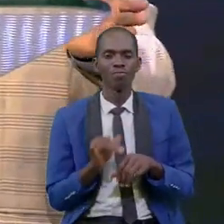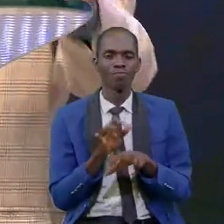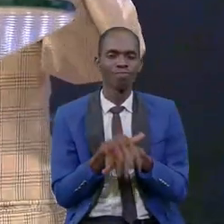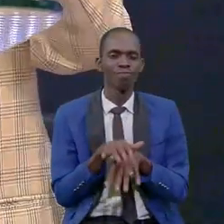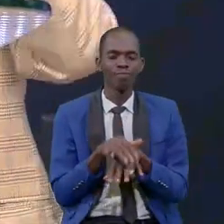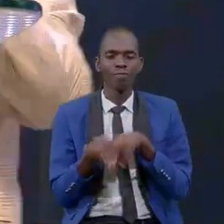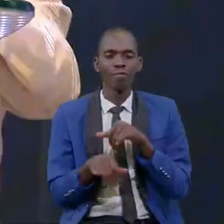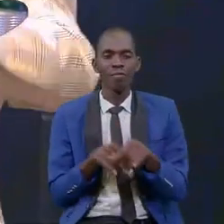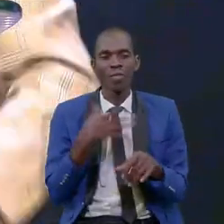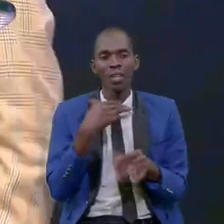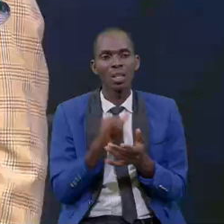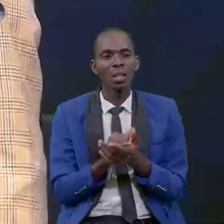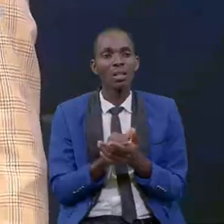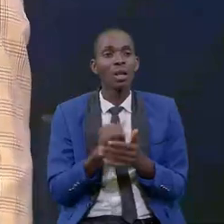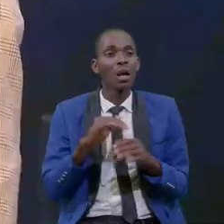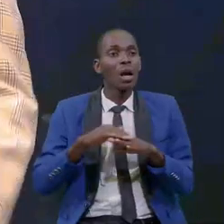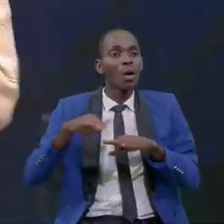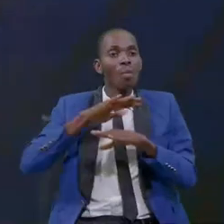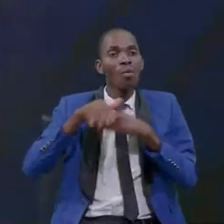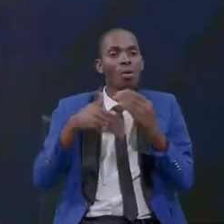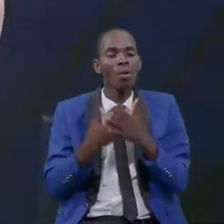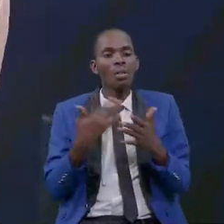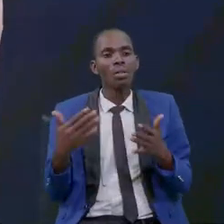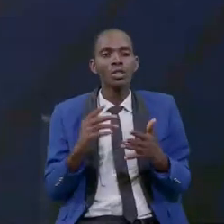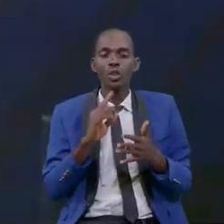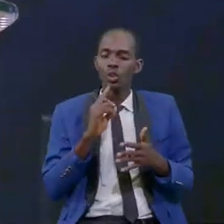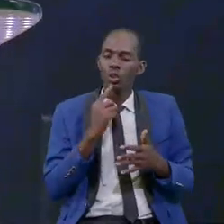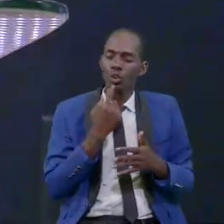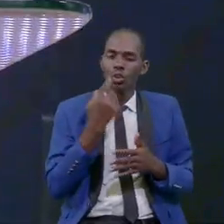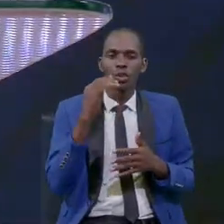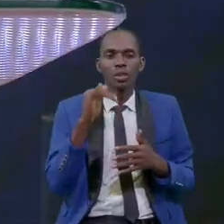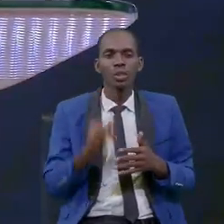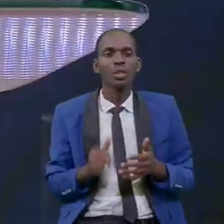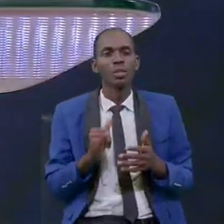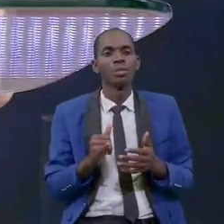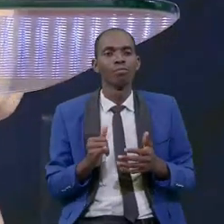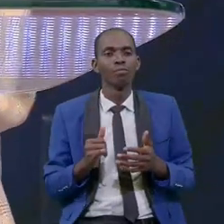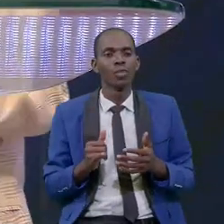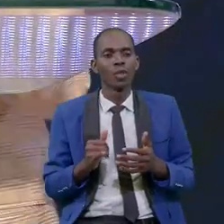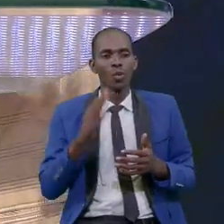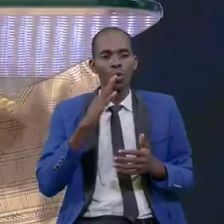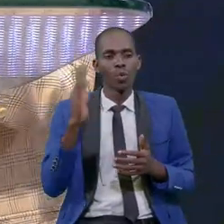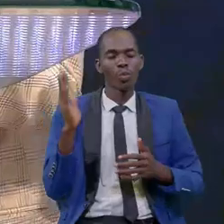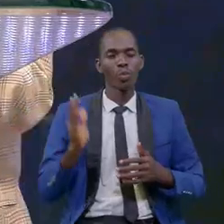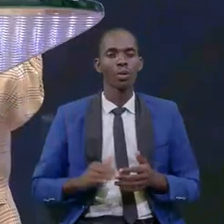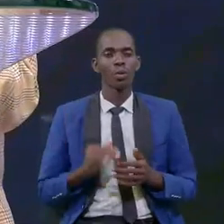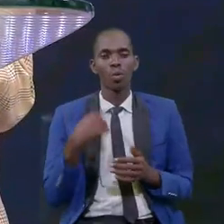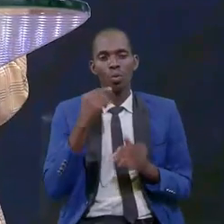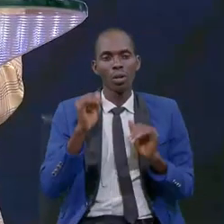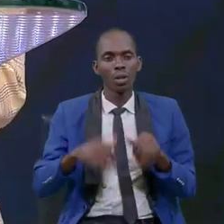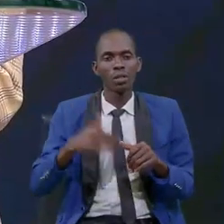tout, et il est méchant. Qui peut le connaître? Le verset 10